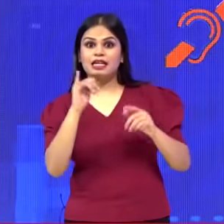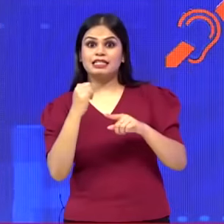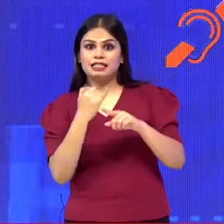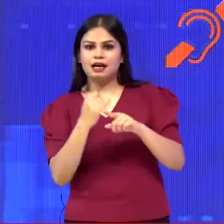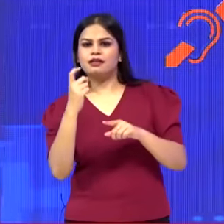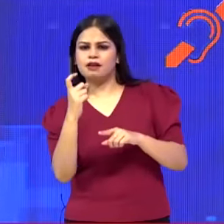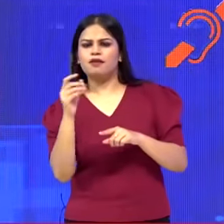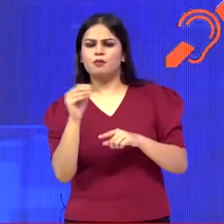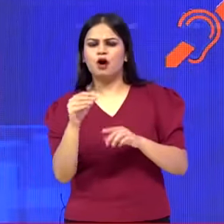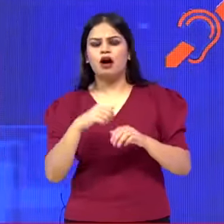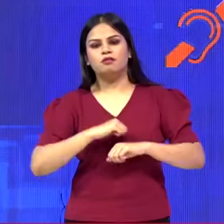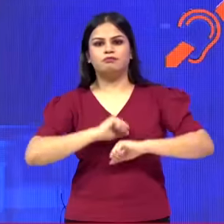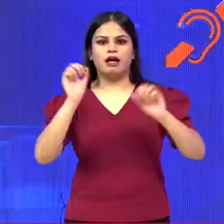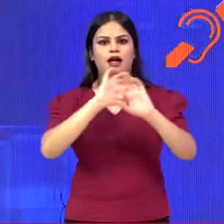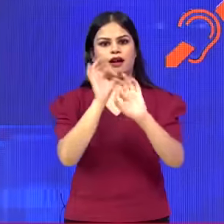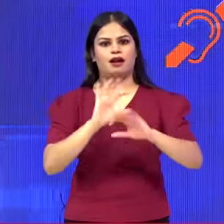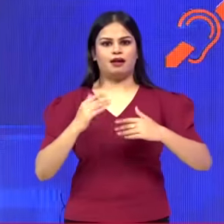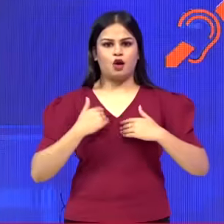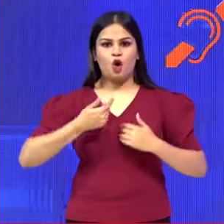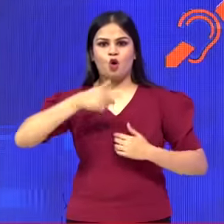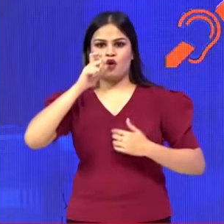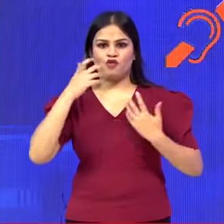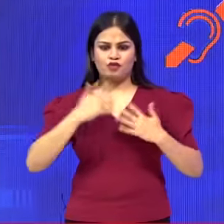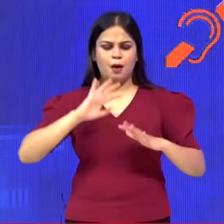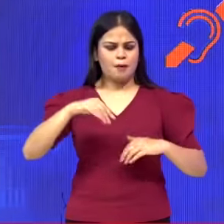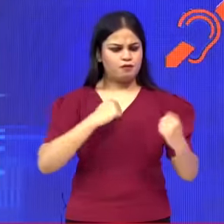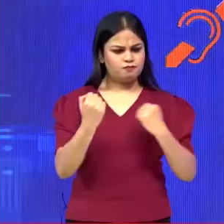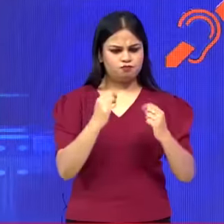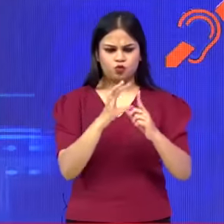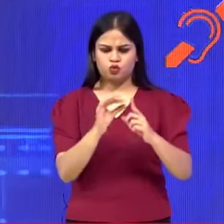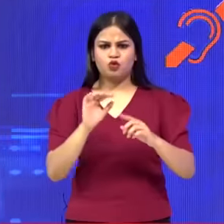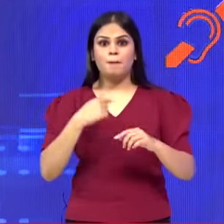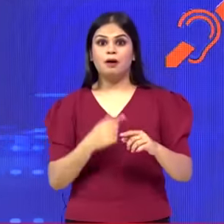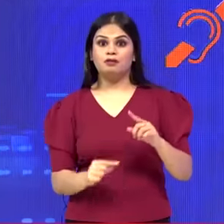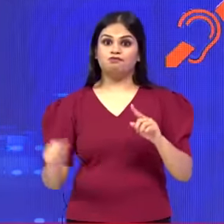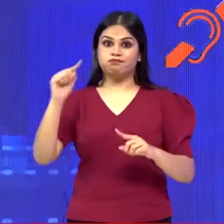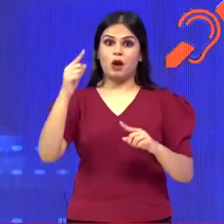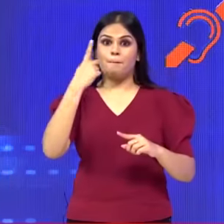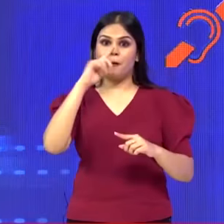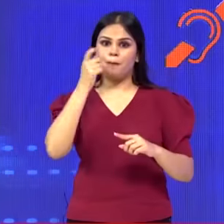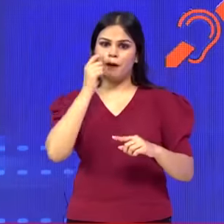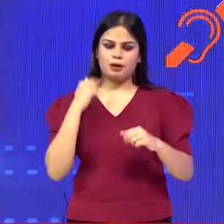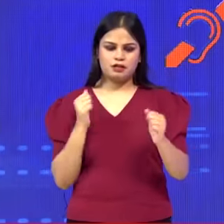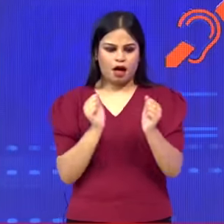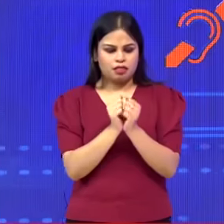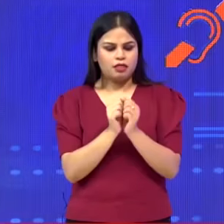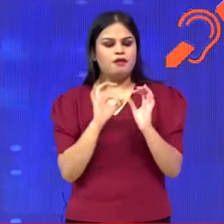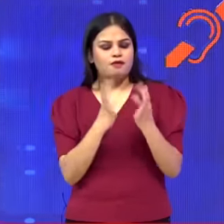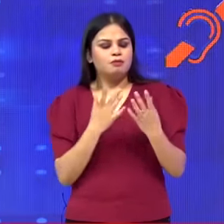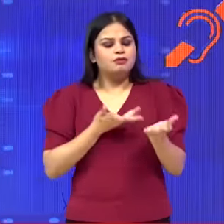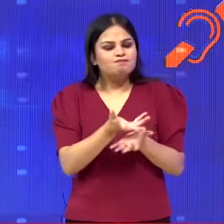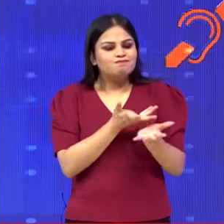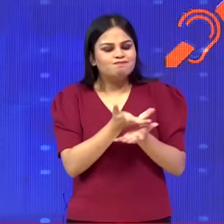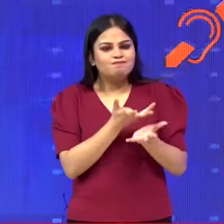6:37 तक मैं उड़ जाता हूँ, कॉफ़ी पीता हूँ, उसके बाद कार्डियो करता हूँ, वर्कआउट करता हूँ, फिर ऊपर जाता हूँ, मम डैड के साथ थोड़ा सा वक्त गुजारता